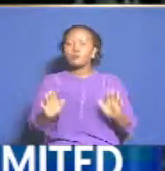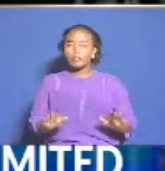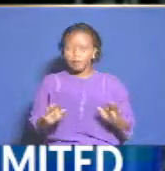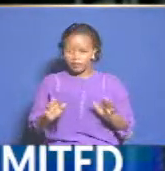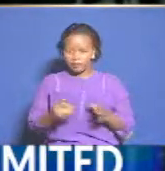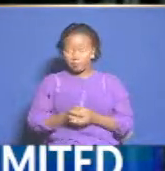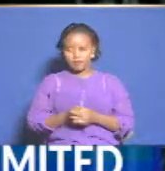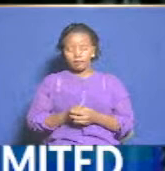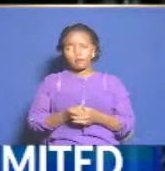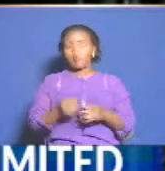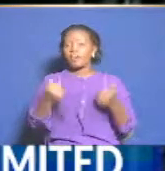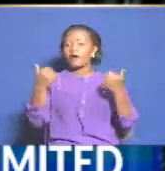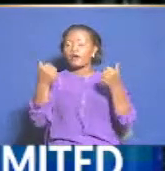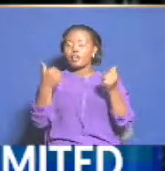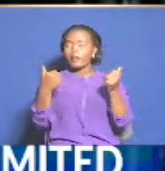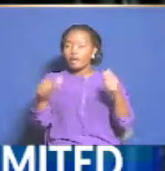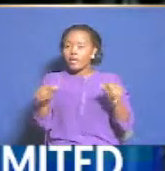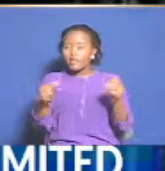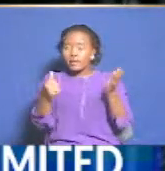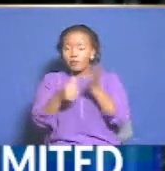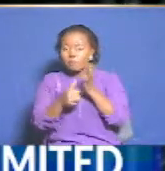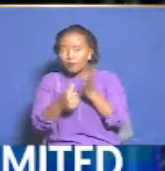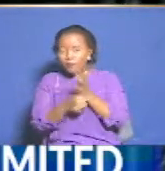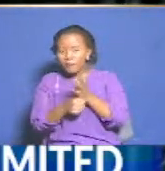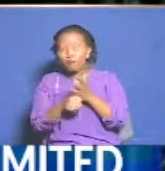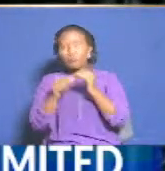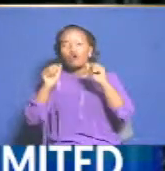Kitu kidogo kichome inchi